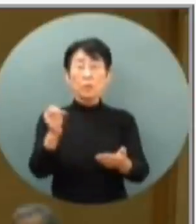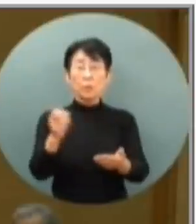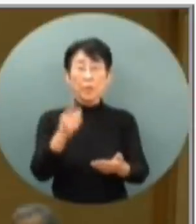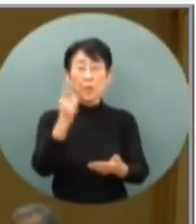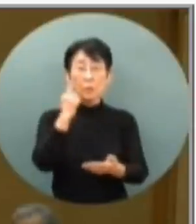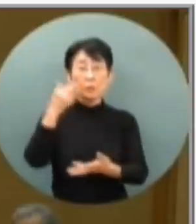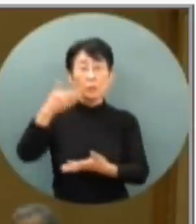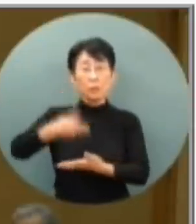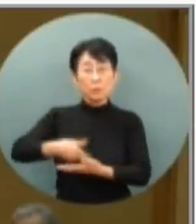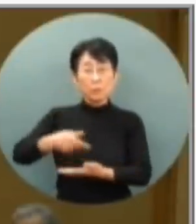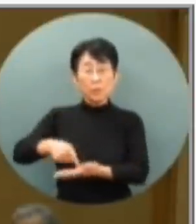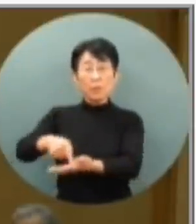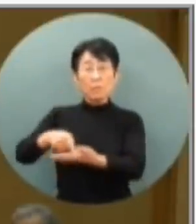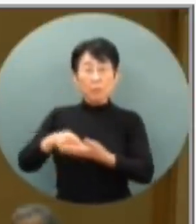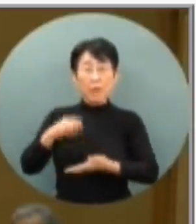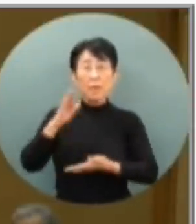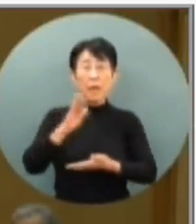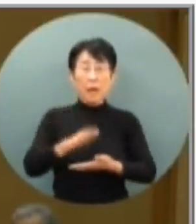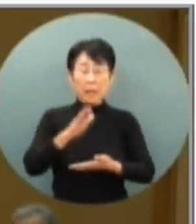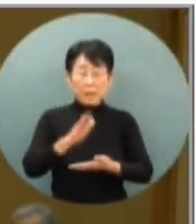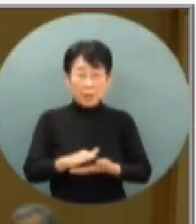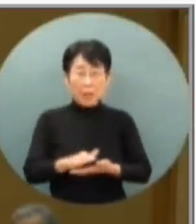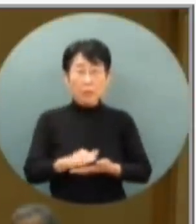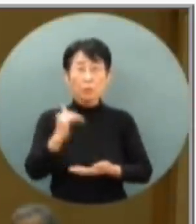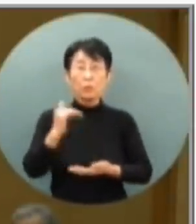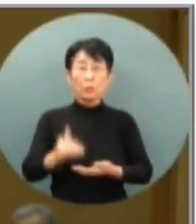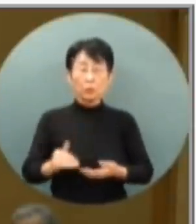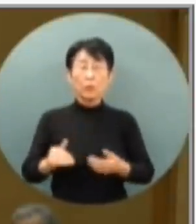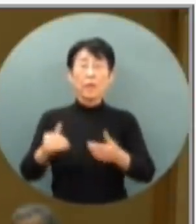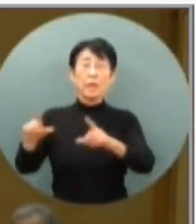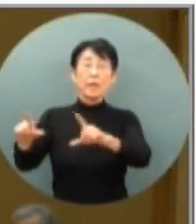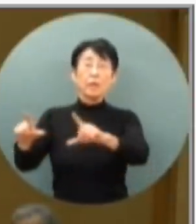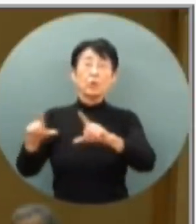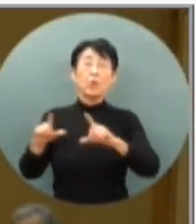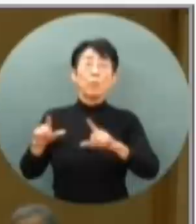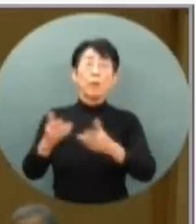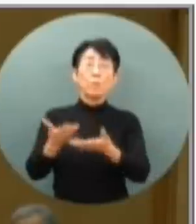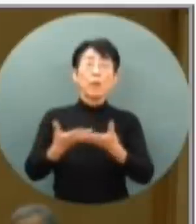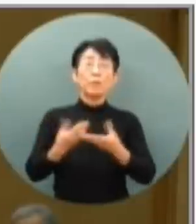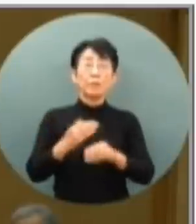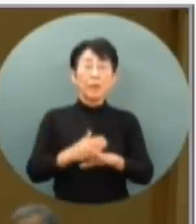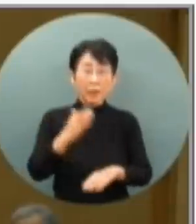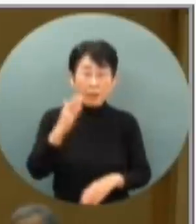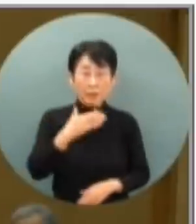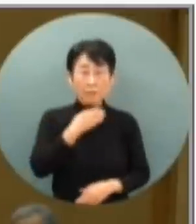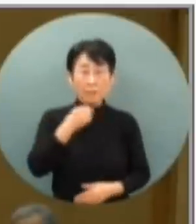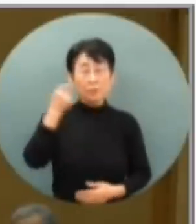ればということでご答弁いただきまして誠にありがたいなというふうに思っています。